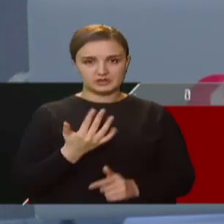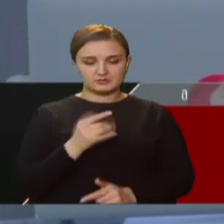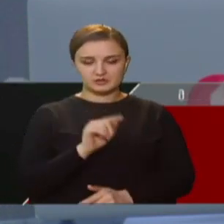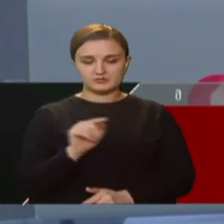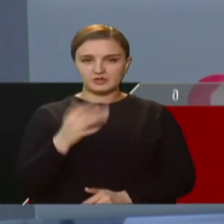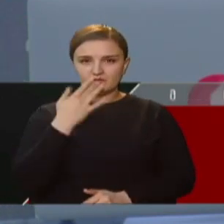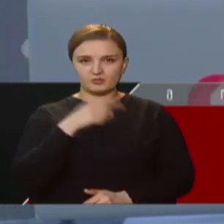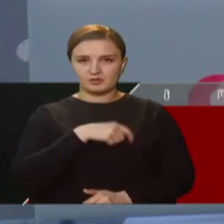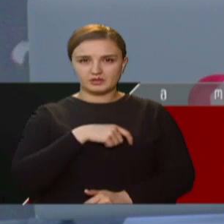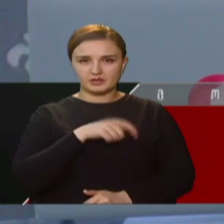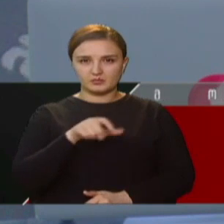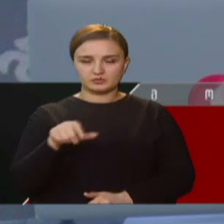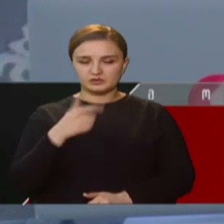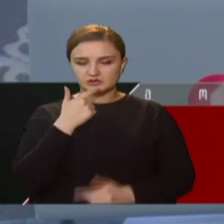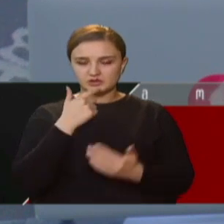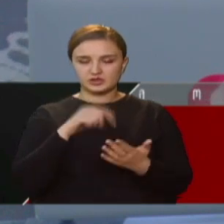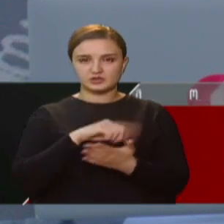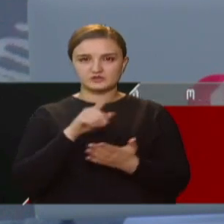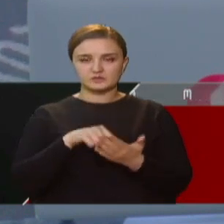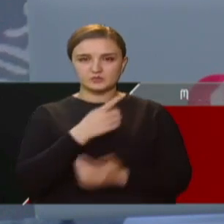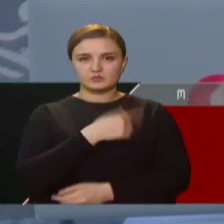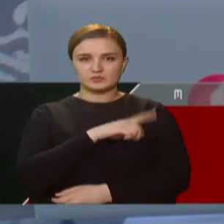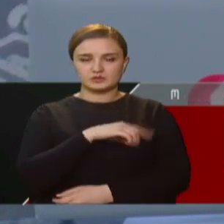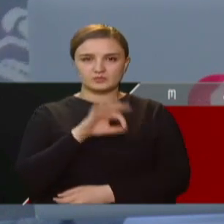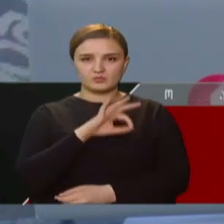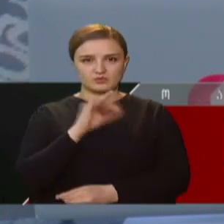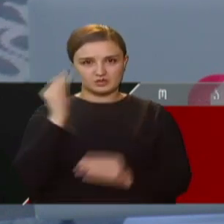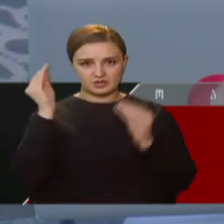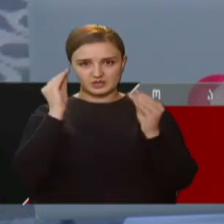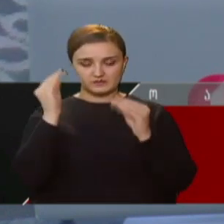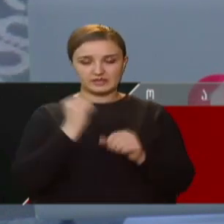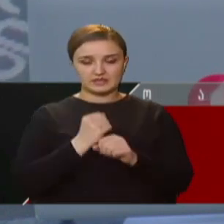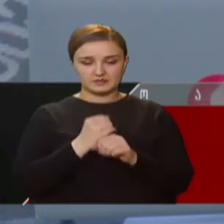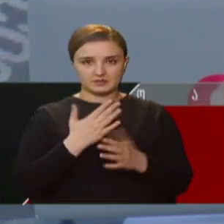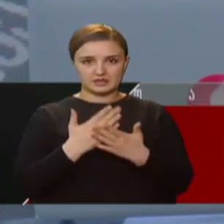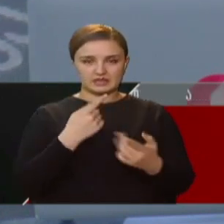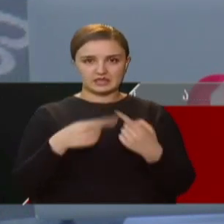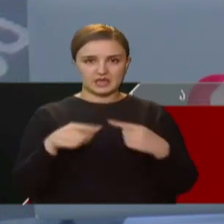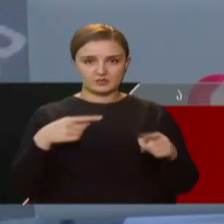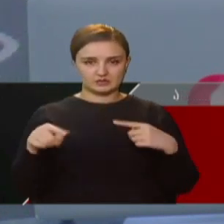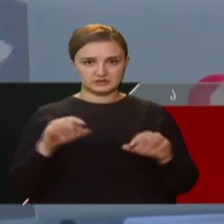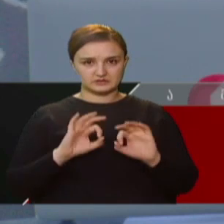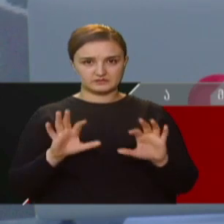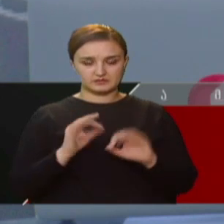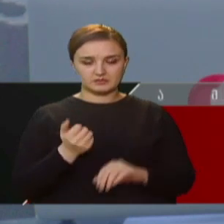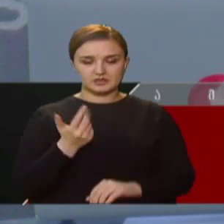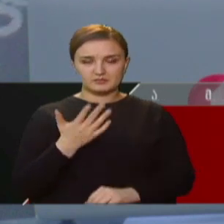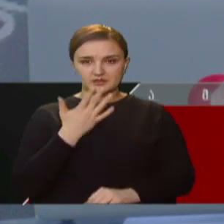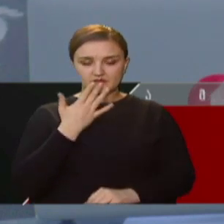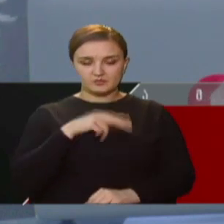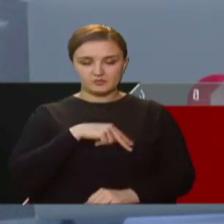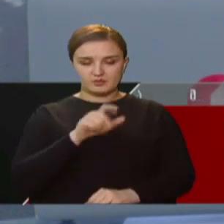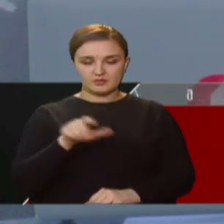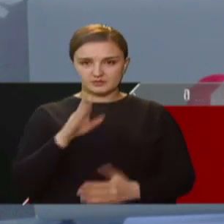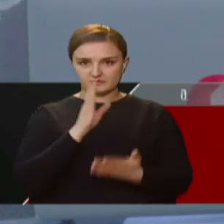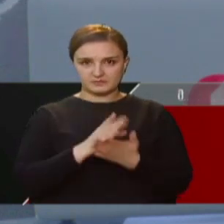europali deputate sau nume bici Saakashvili's Săcăt humanitarul celșe gani. Chilamen tumtac etde baradicaluri gans xade bebze. Ramdenime europarlamentari